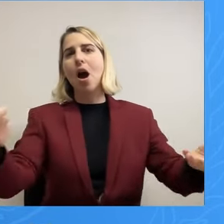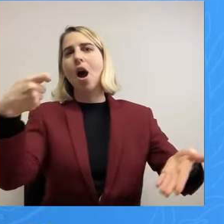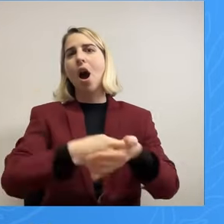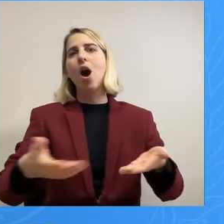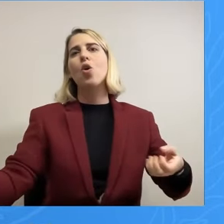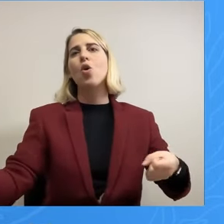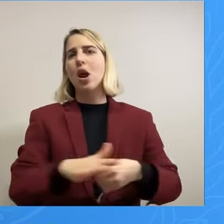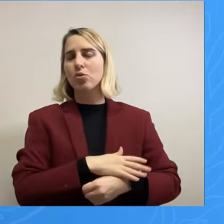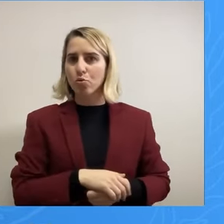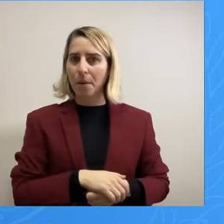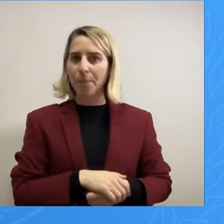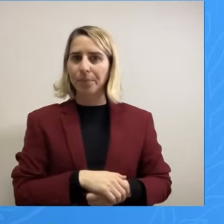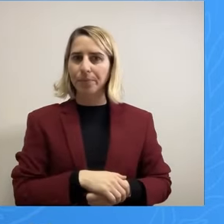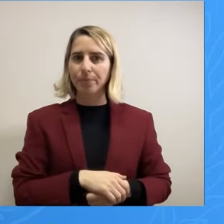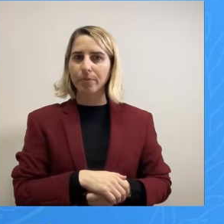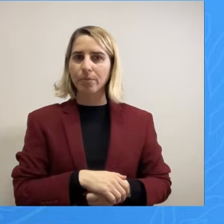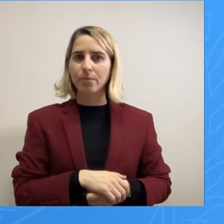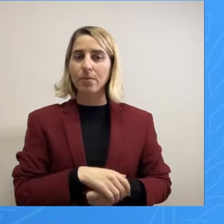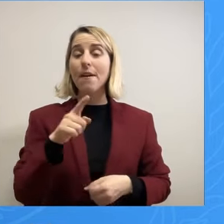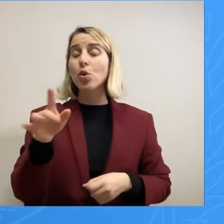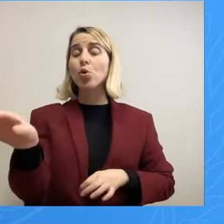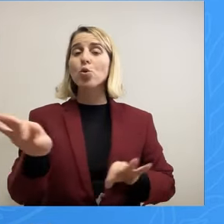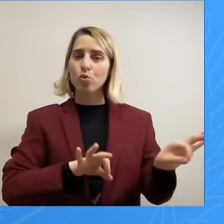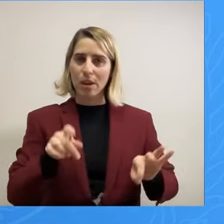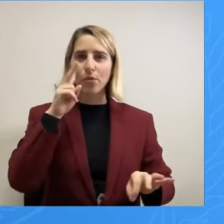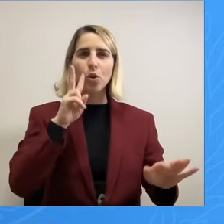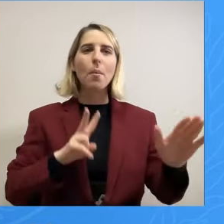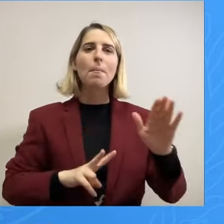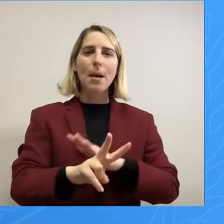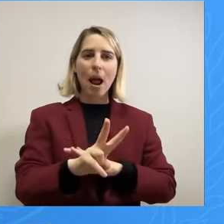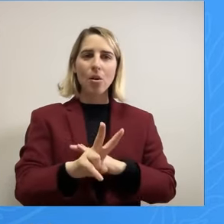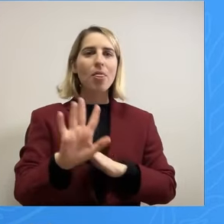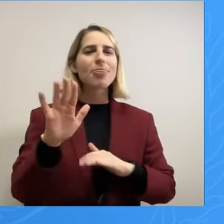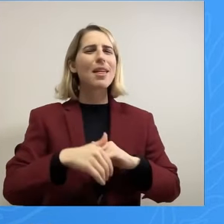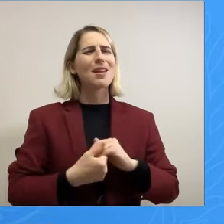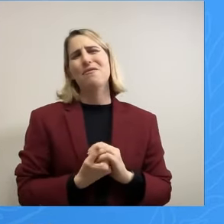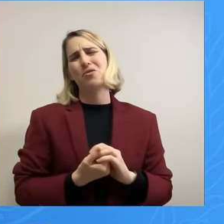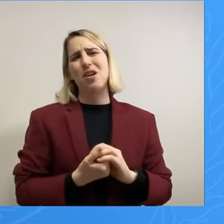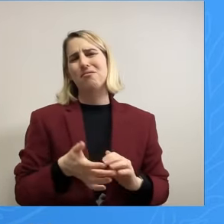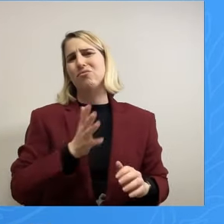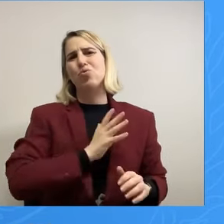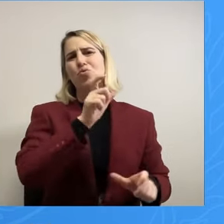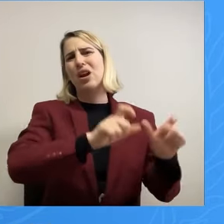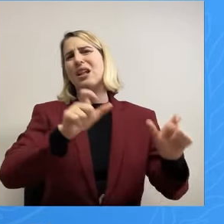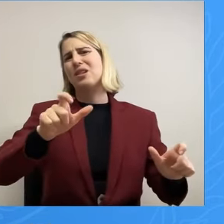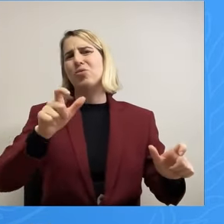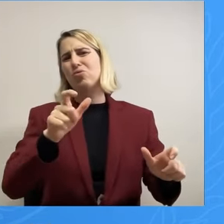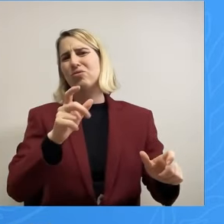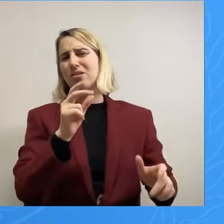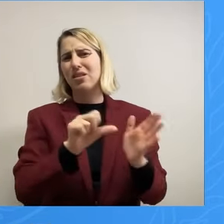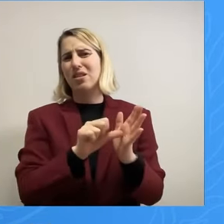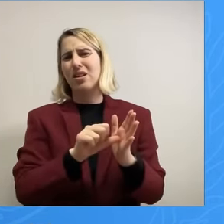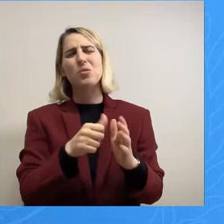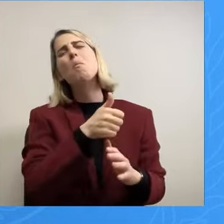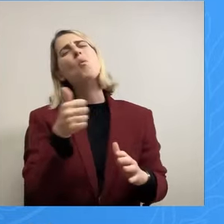γιατί ουσιαστικά αυτό το σχέδιο, αυτό το πλάνο, το οποίο δεν αφορά τους κατοίκους της Αθήνας, αφορά τους επιχειρηματικούς κύκλους,